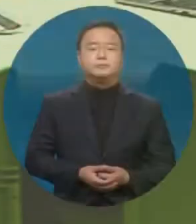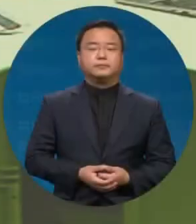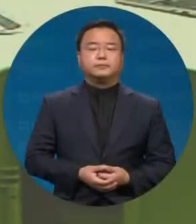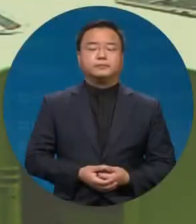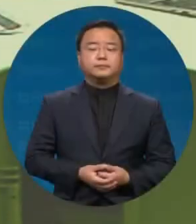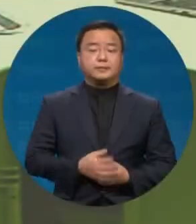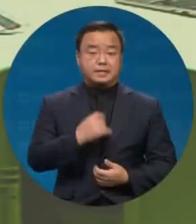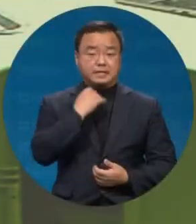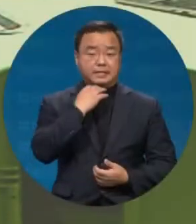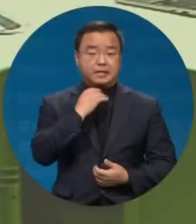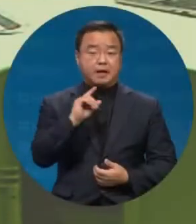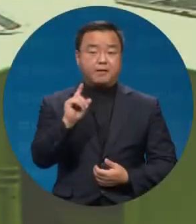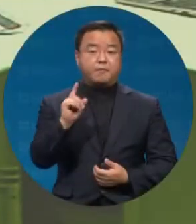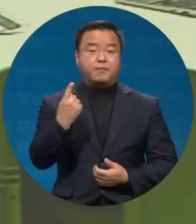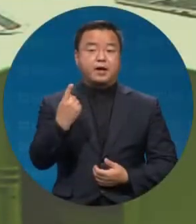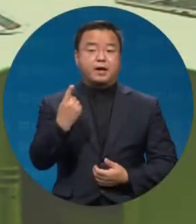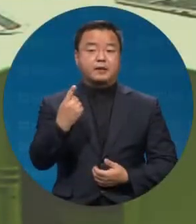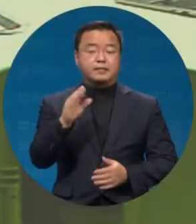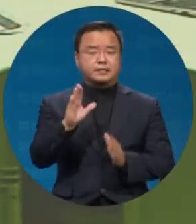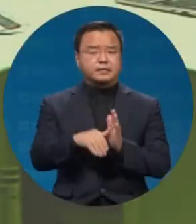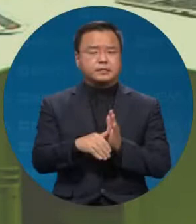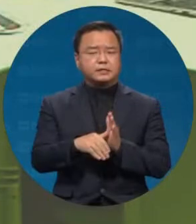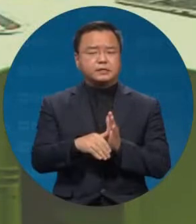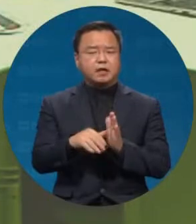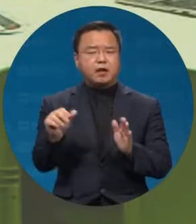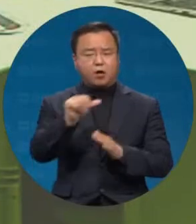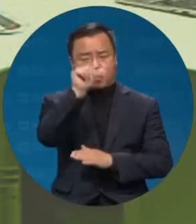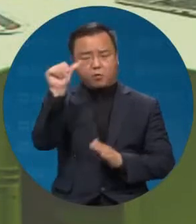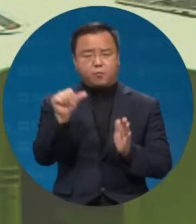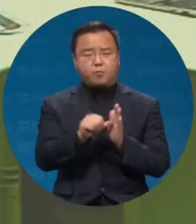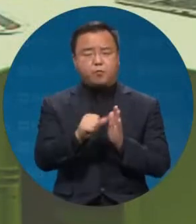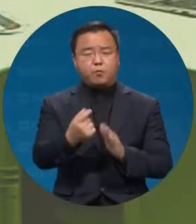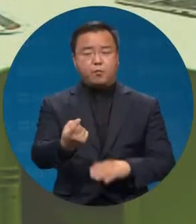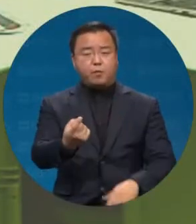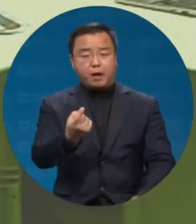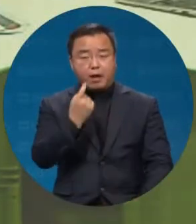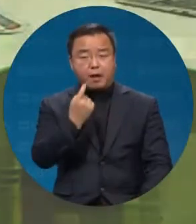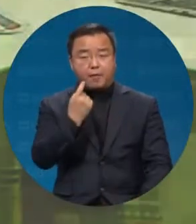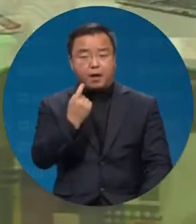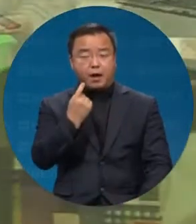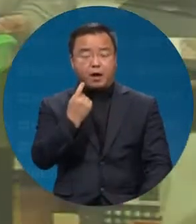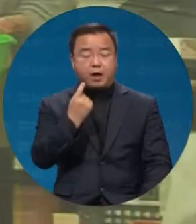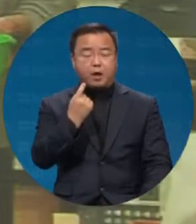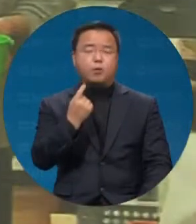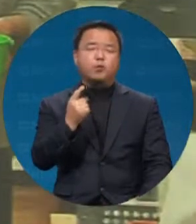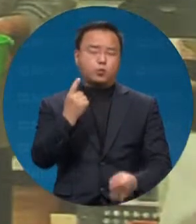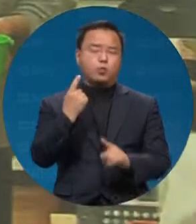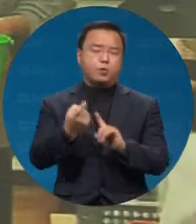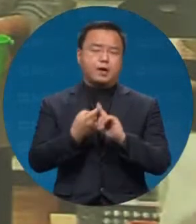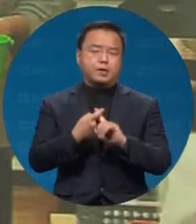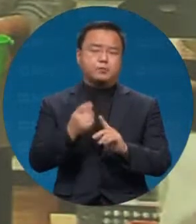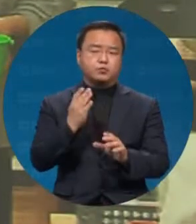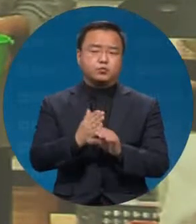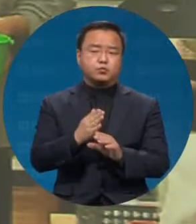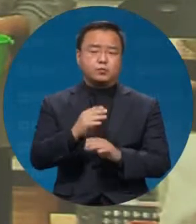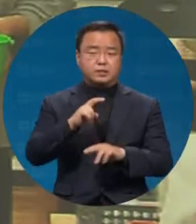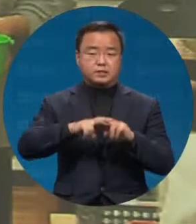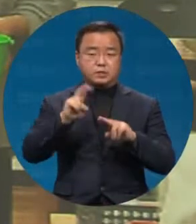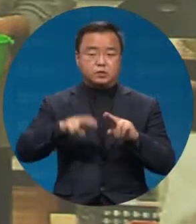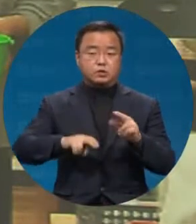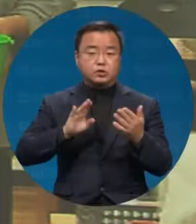100세 시대에 빼 가 없는 배움 평생교육의 주목 받고 있습니다 은퇴 후 인생 이모작 부터